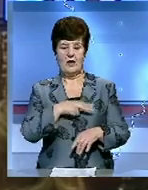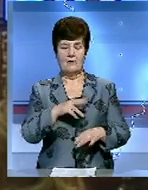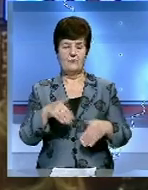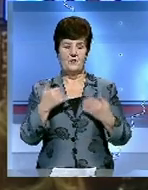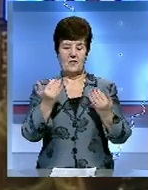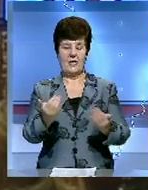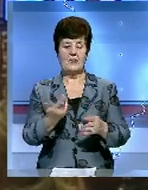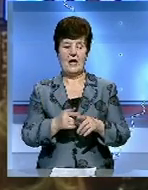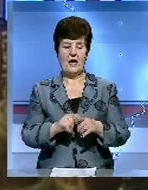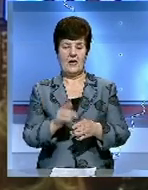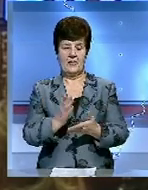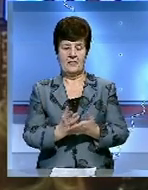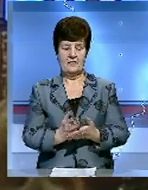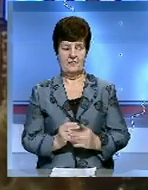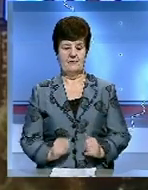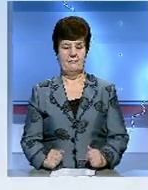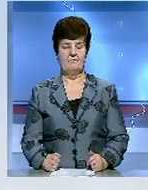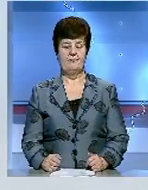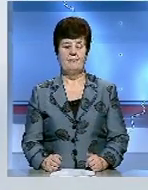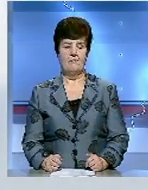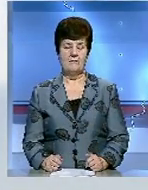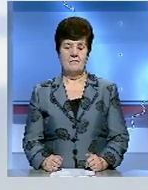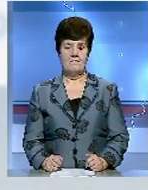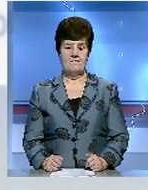fie distincționat.